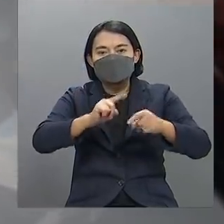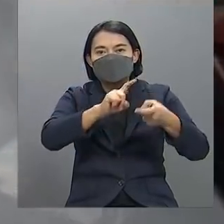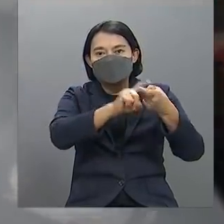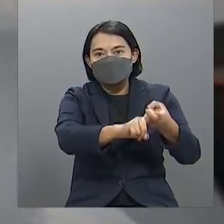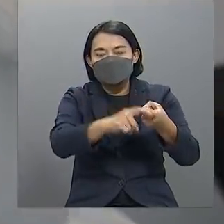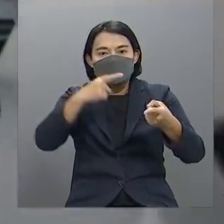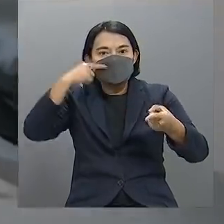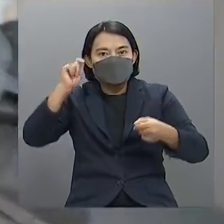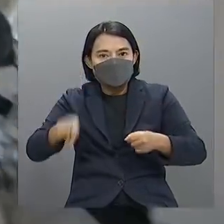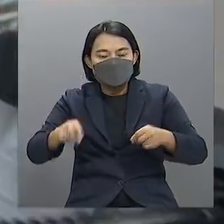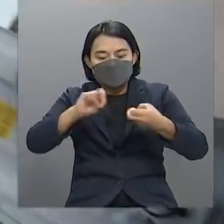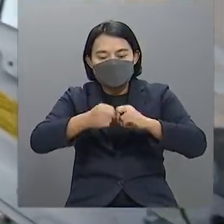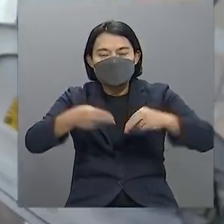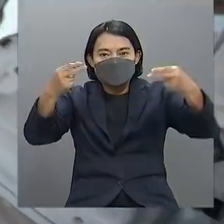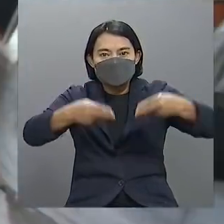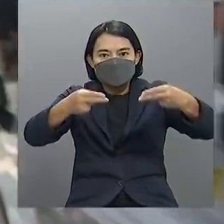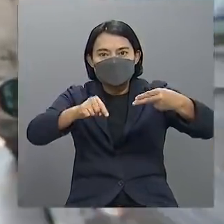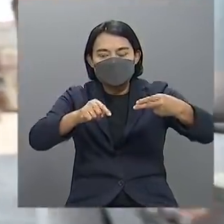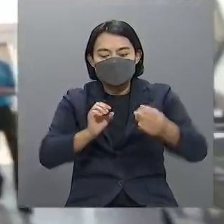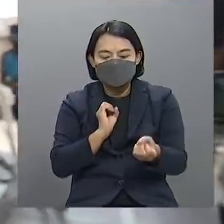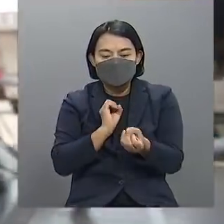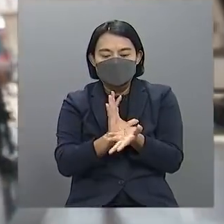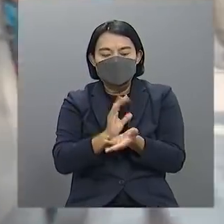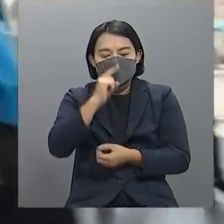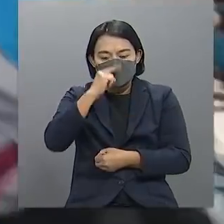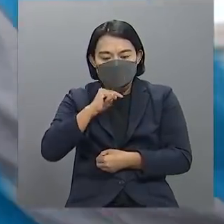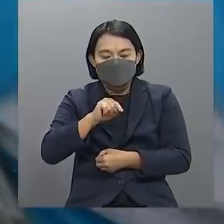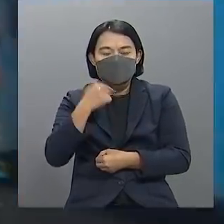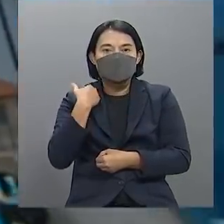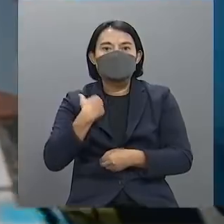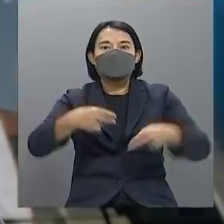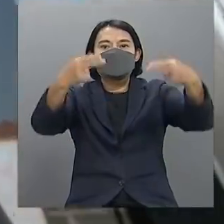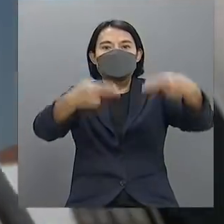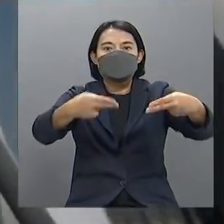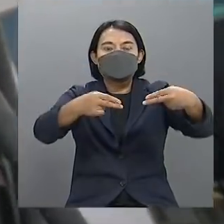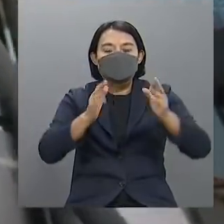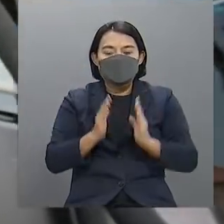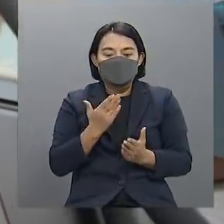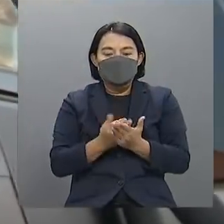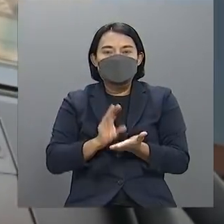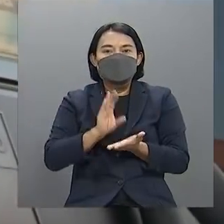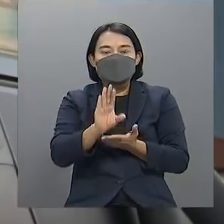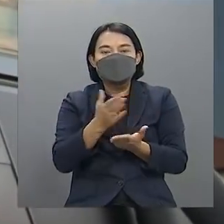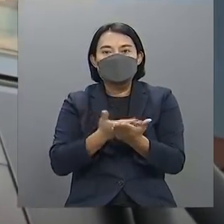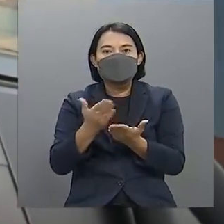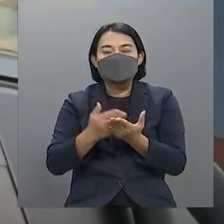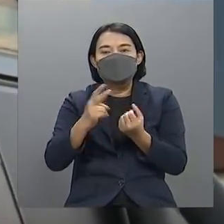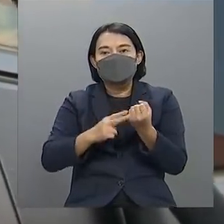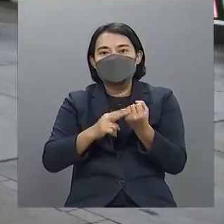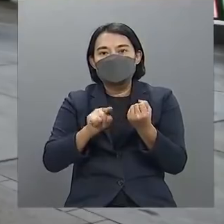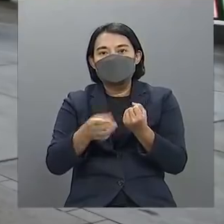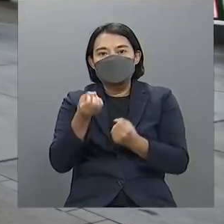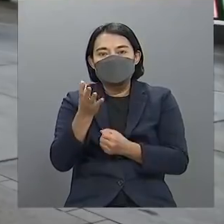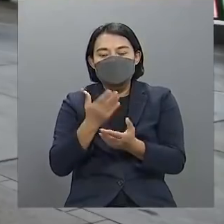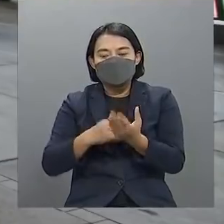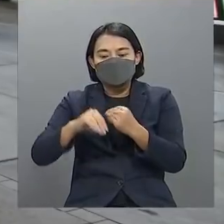ขึ้นมาแล้วก็กระทบกับไทยผลกระทบของสงครามยังทำให้นักลงทุนเข้าไปซื้อดอลลาร์กันมากขึ้นค่ะเนื่องจากมองว่าดอลลาร์เป็นส